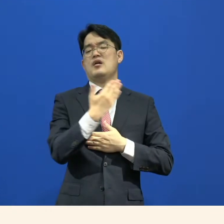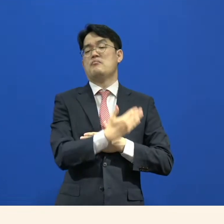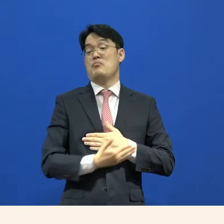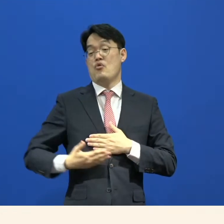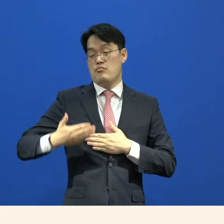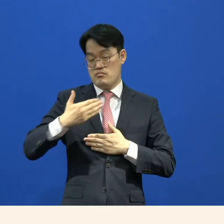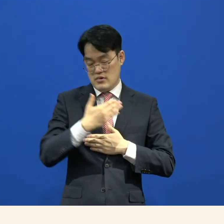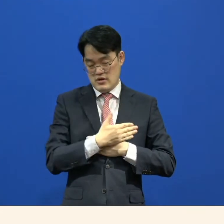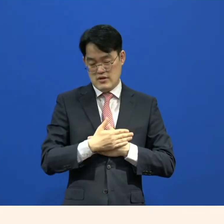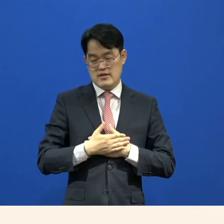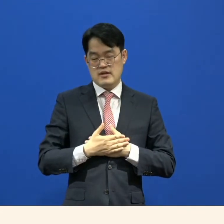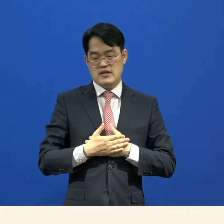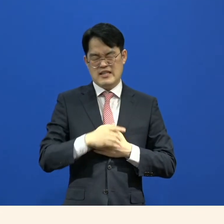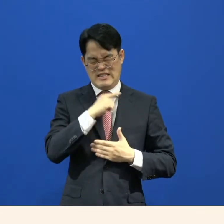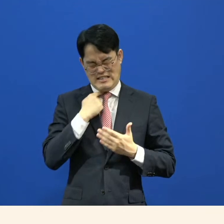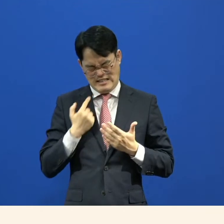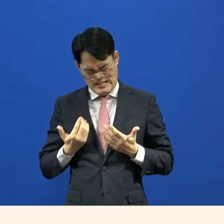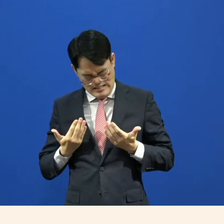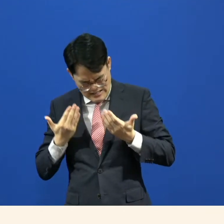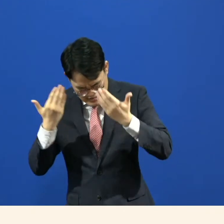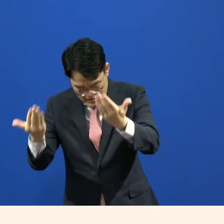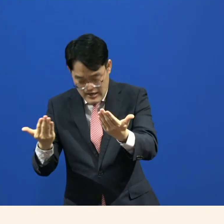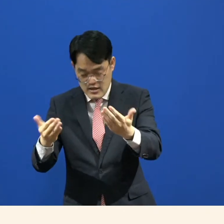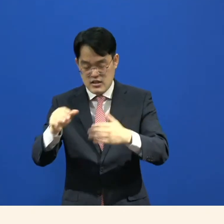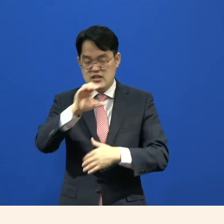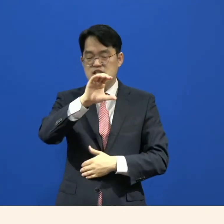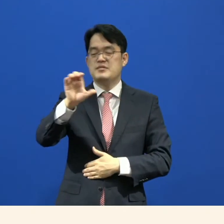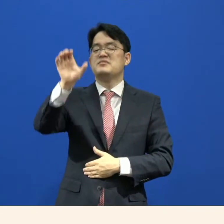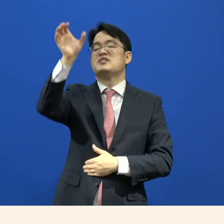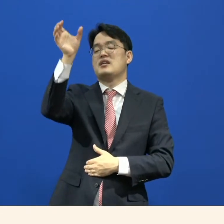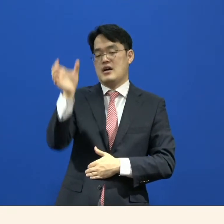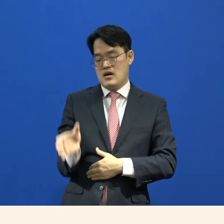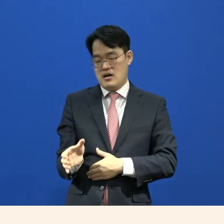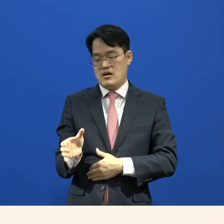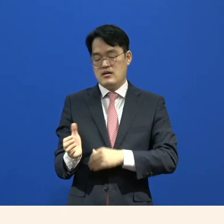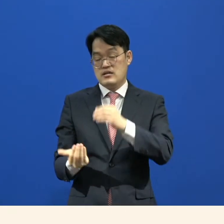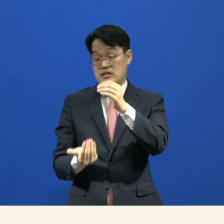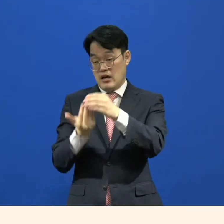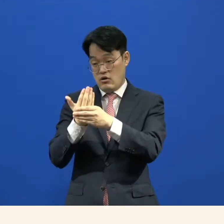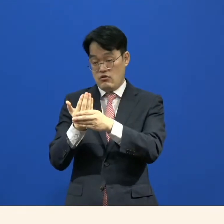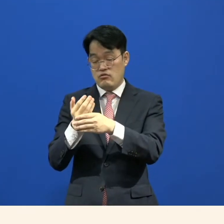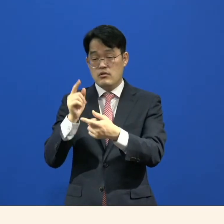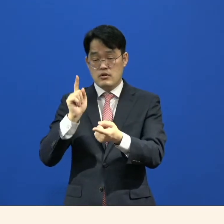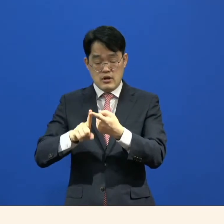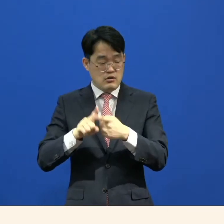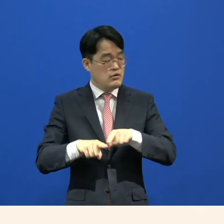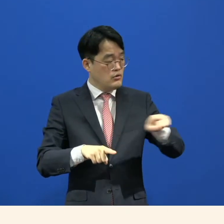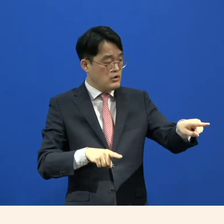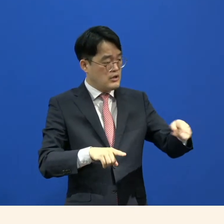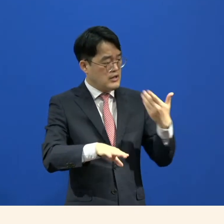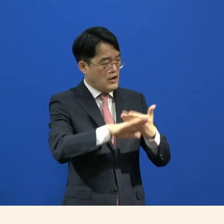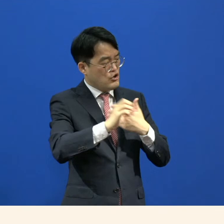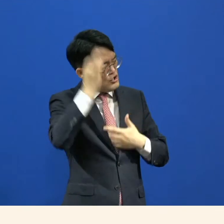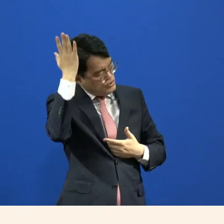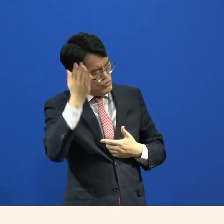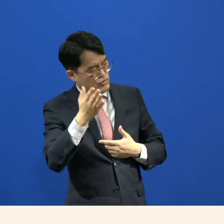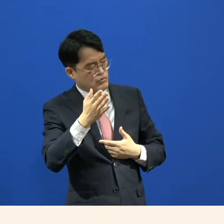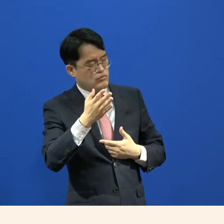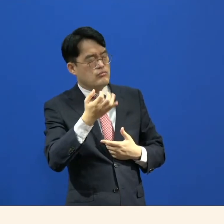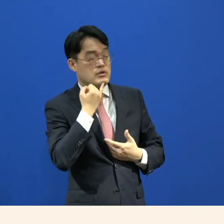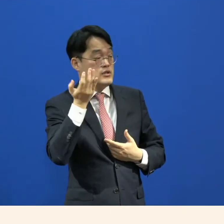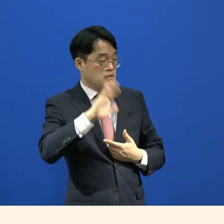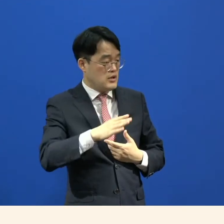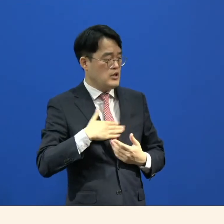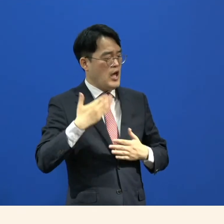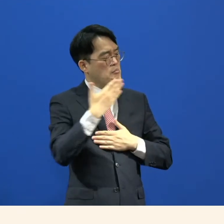거잖아요. 다른 건 잊어도 몰라도 십자가는 잊으면 안 된다. 내 몸이 찢겨져서